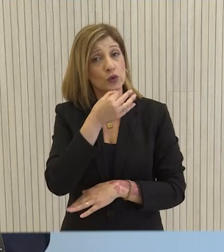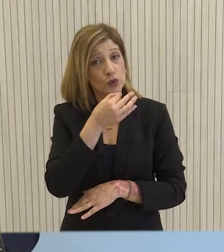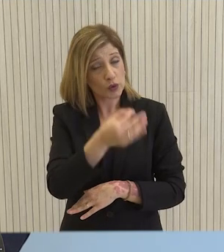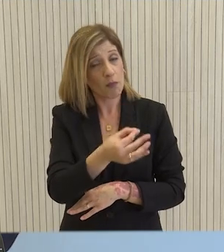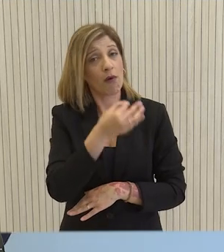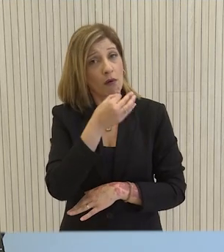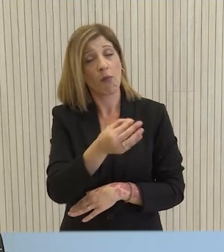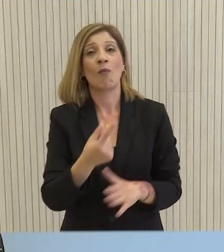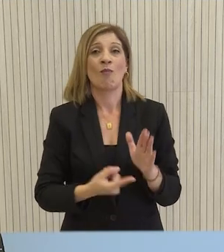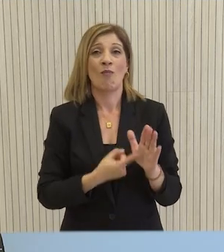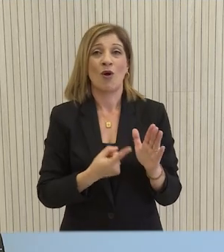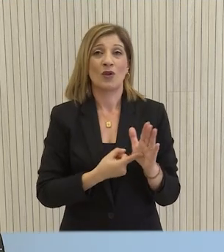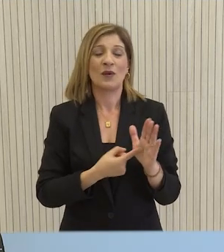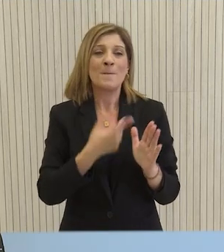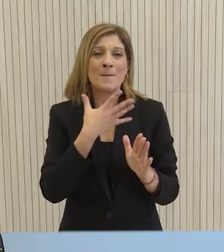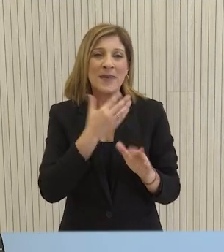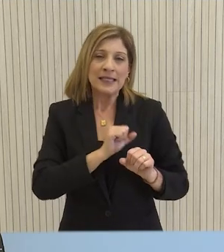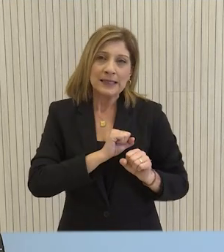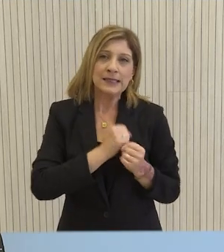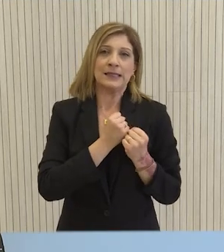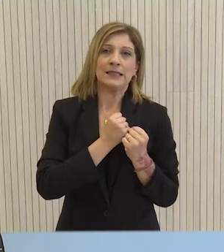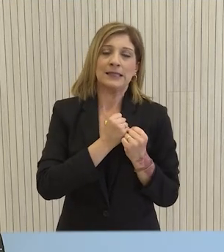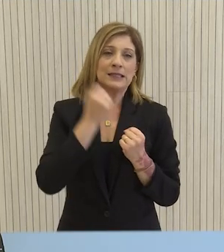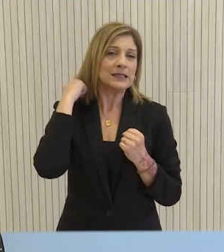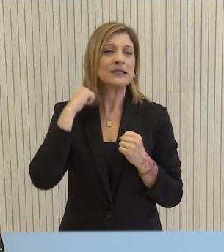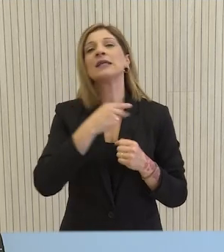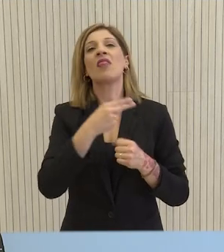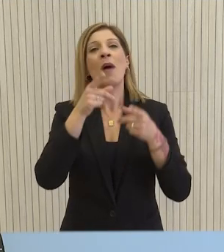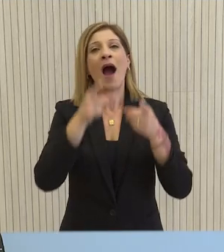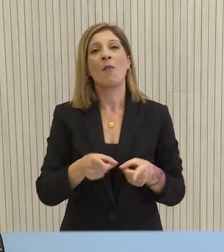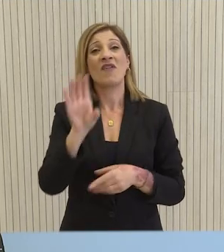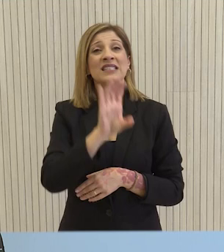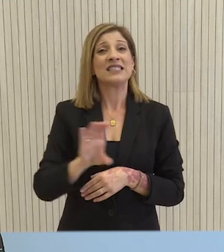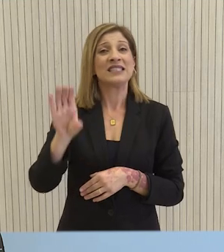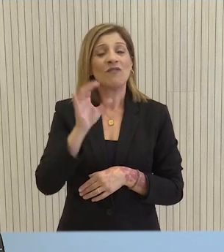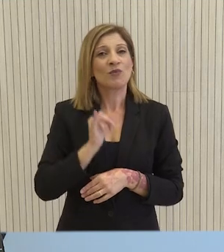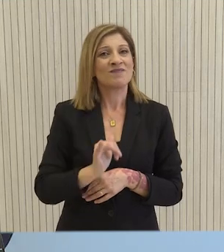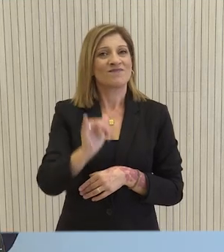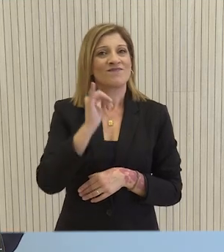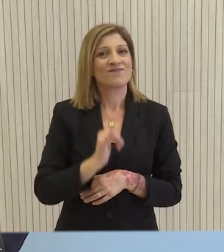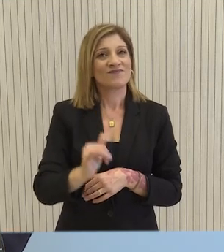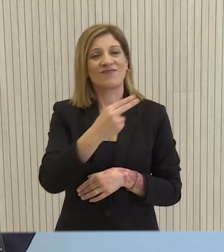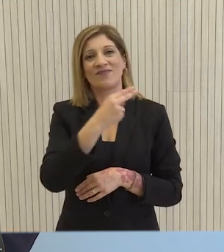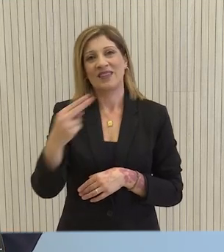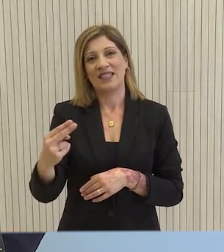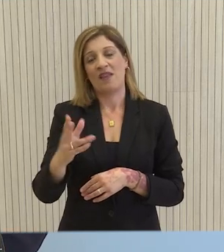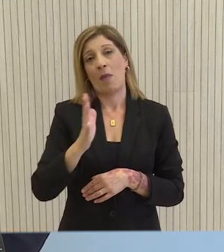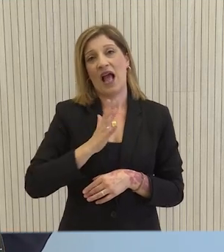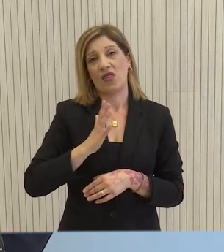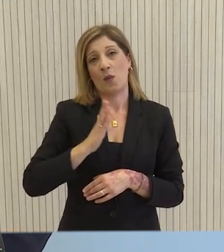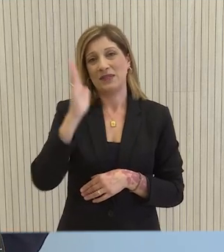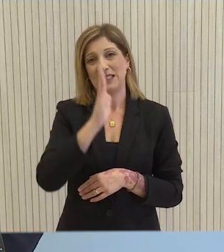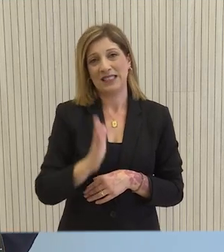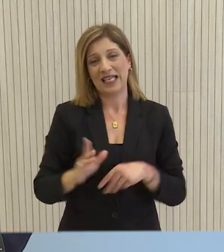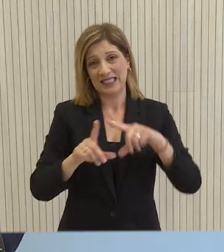ως μια πληγή, αν θέλετε, στον τρόπο που λαμβάνονται αποφάσεις ή στον τρόπο που η Ευρωπαϊκή Ένωση τοποθετείται στο ζήτημα της ανθρωπιστικής κρίσης